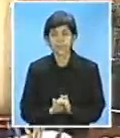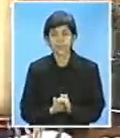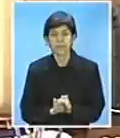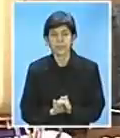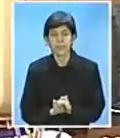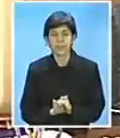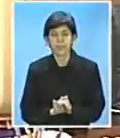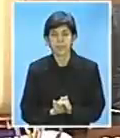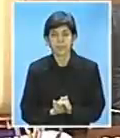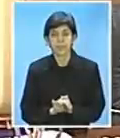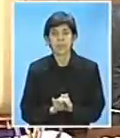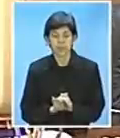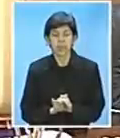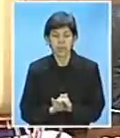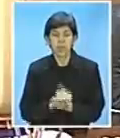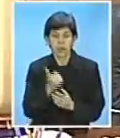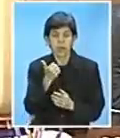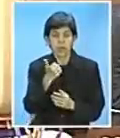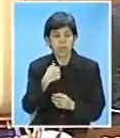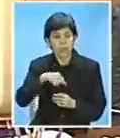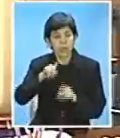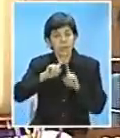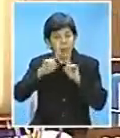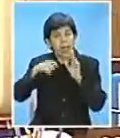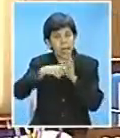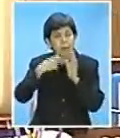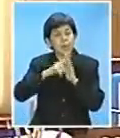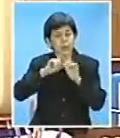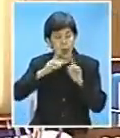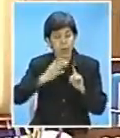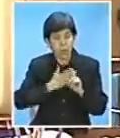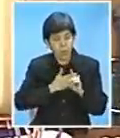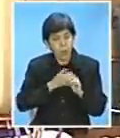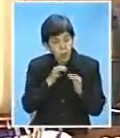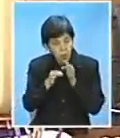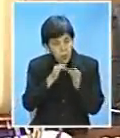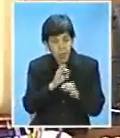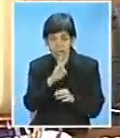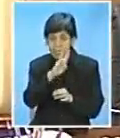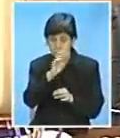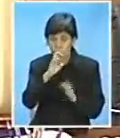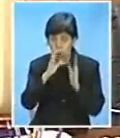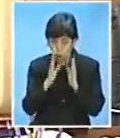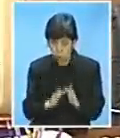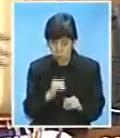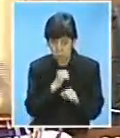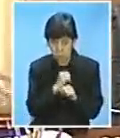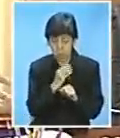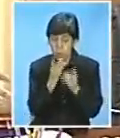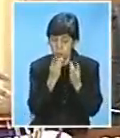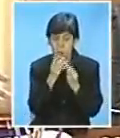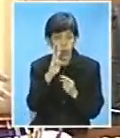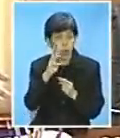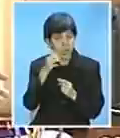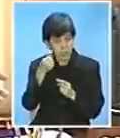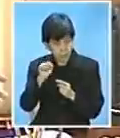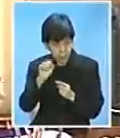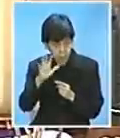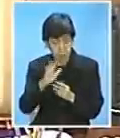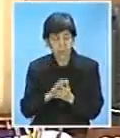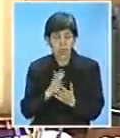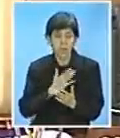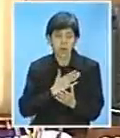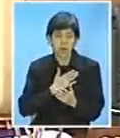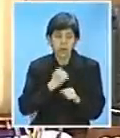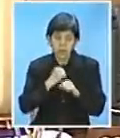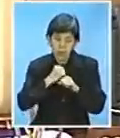ที่เคารพครับก็ข้อนี้ก็แตกต่างคนละเหตุผลเพราะว่าผมกำลังนำเรียนมา700กว่ารายที่ว่าตัวเลขไม่ตรงกับ615รายนะแต่ผล